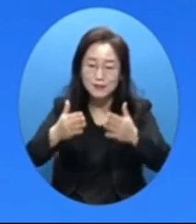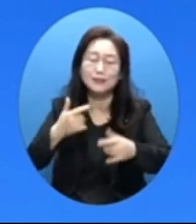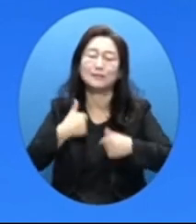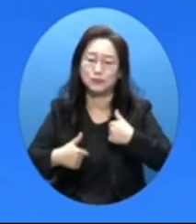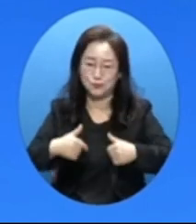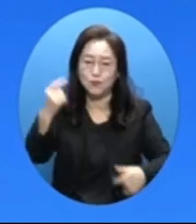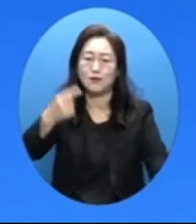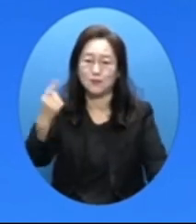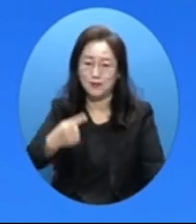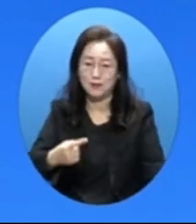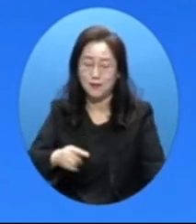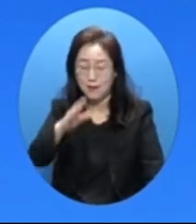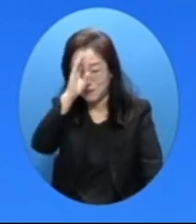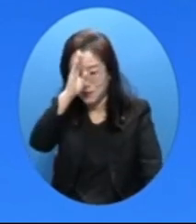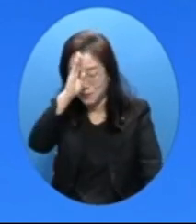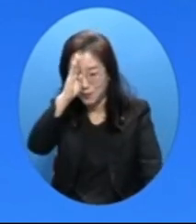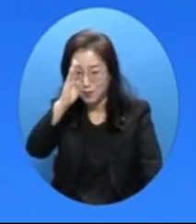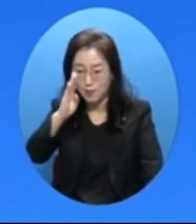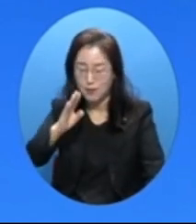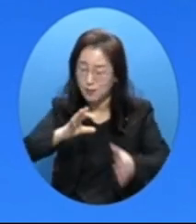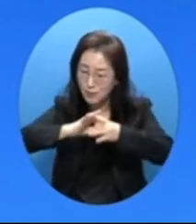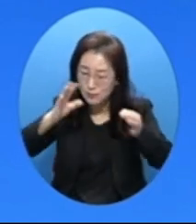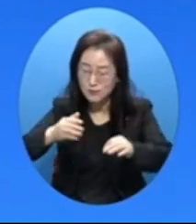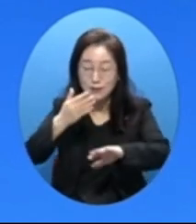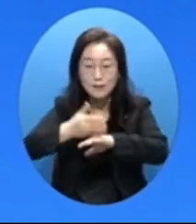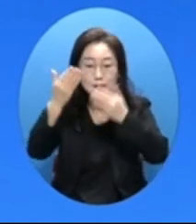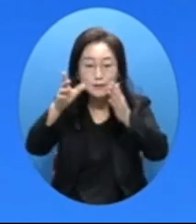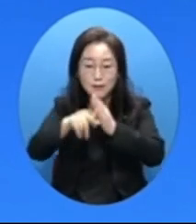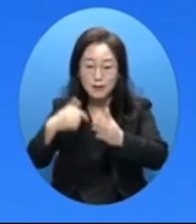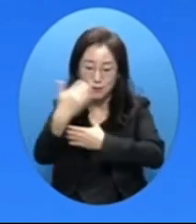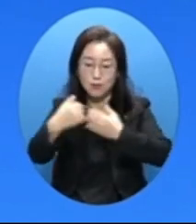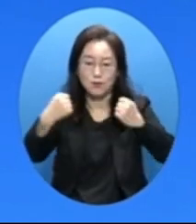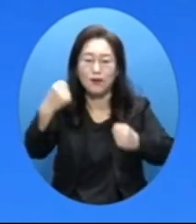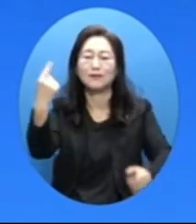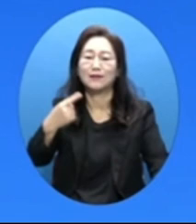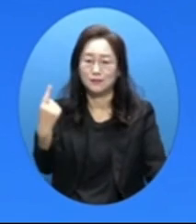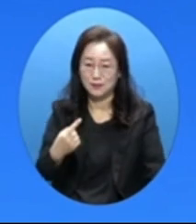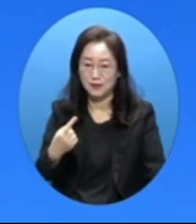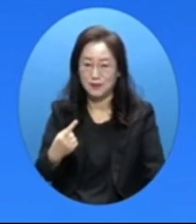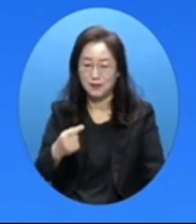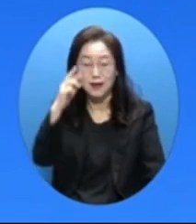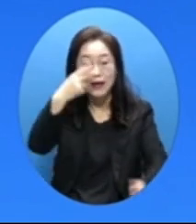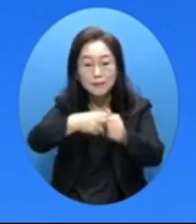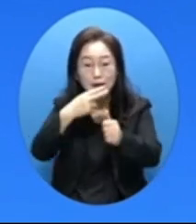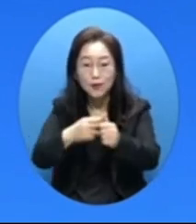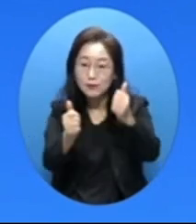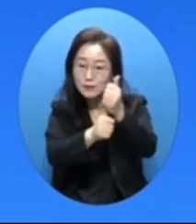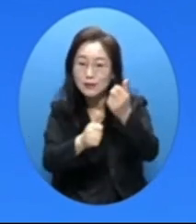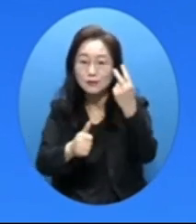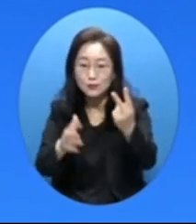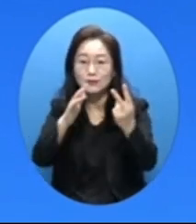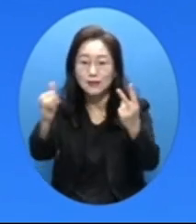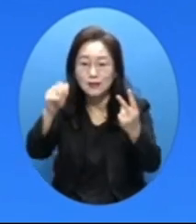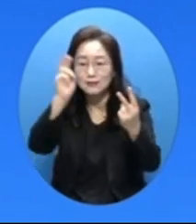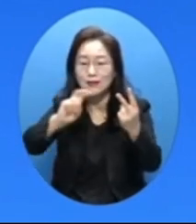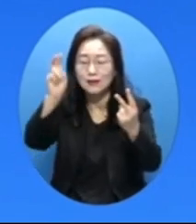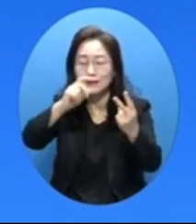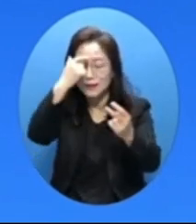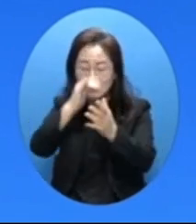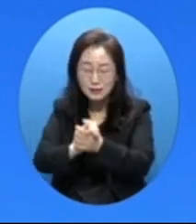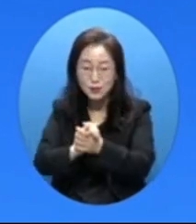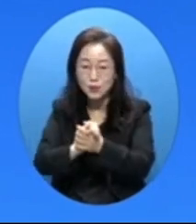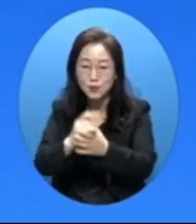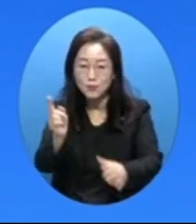질병 중에 감사할 때 즐비만 해요 건강으로 다가오게 되는 것입니다 바울과 신라가 주 앞에 드린 찬양과